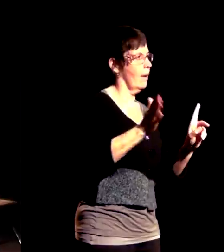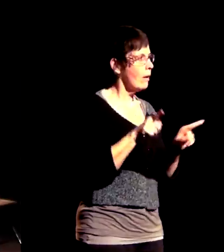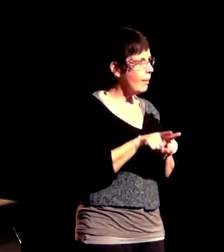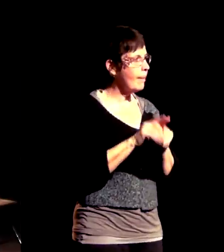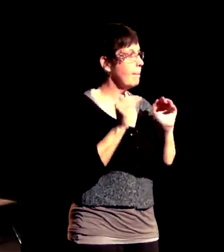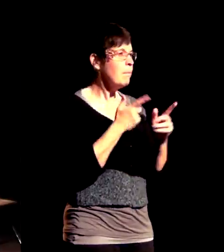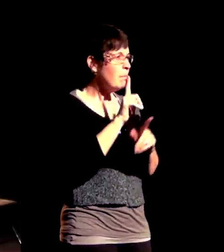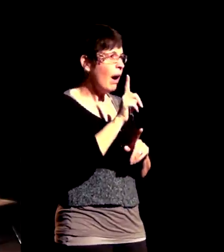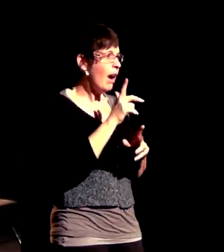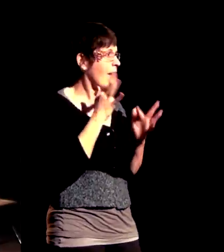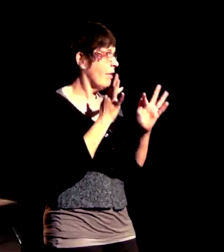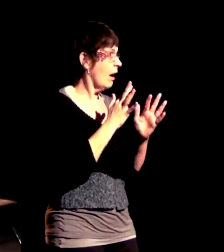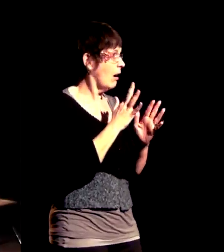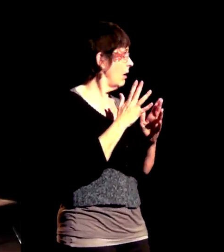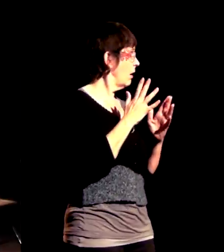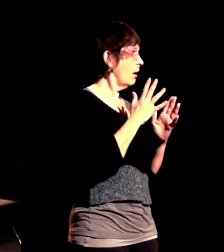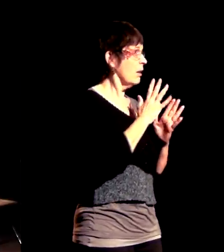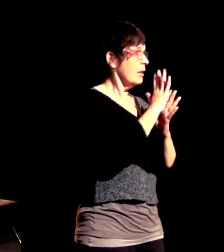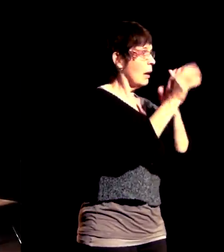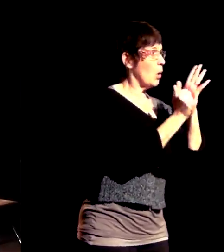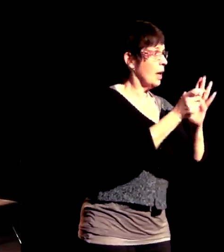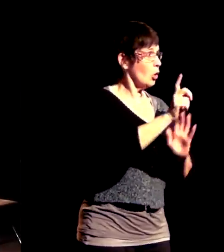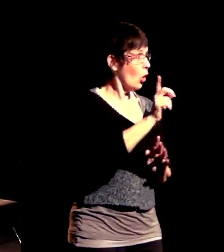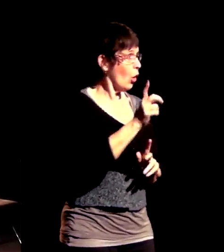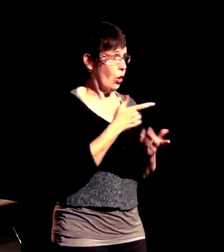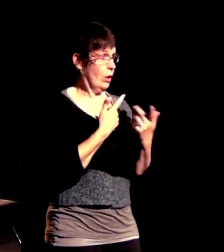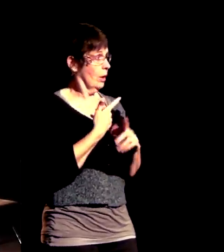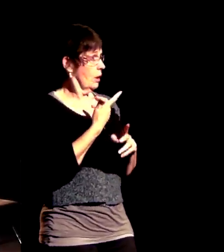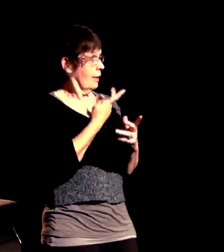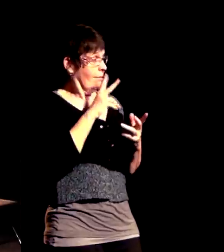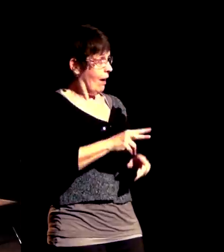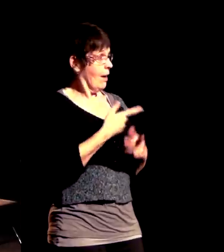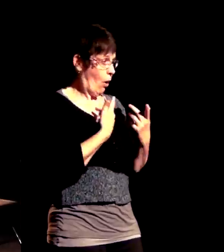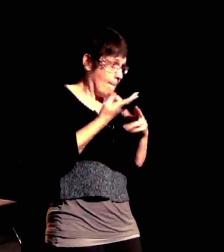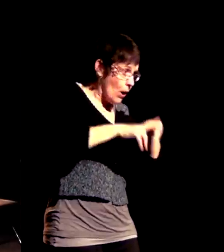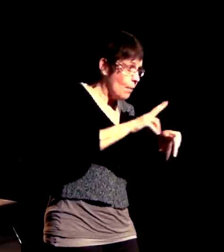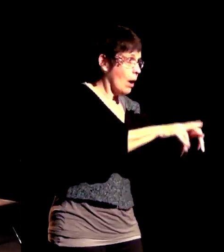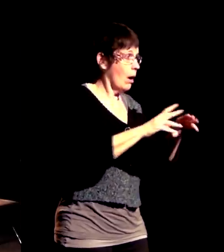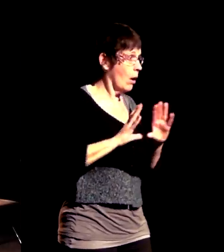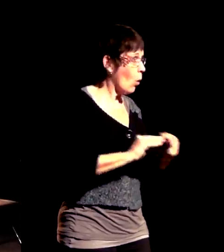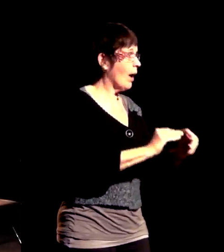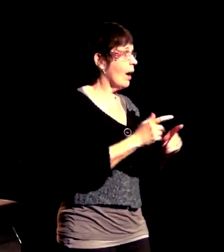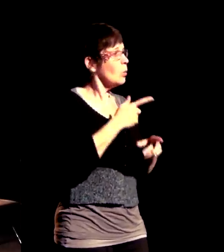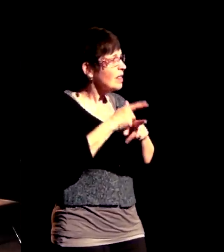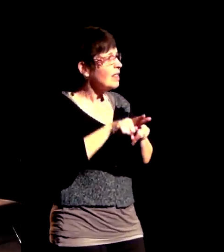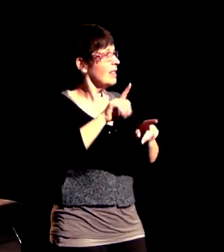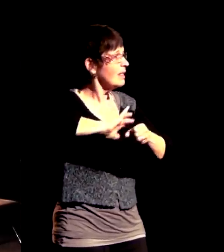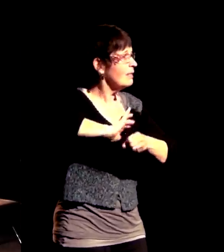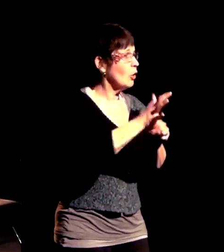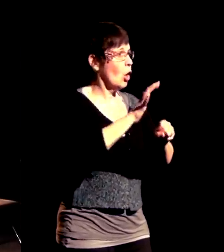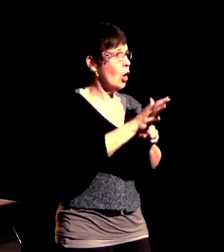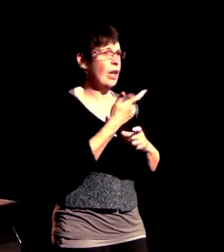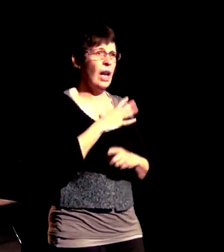juste des pubs sexistes, qui déjà est très grave. C'est pas juste du harcèlement de rue, qui déjà est très grave. Le nombre de viols, il y a